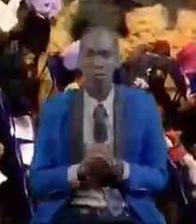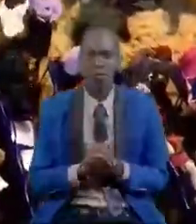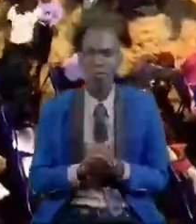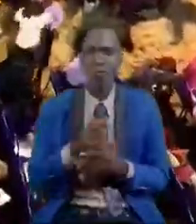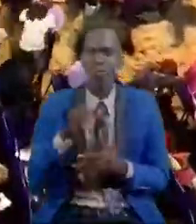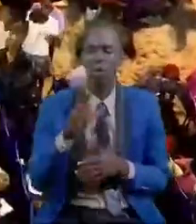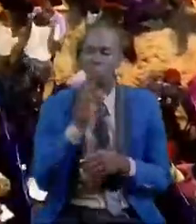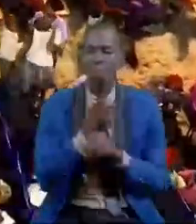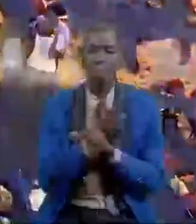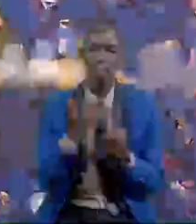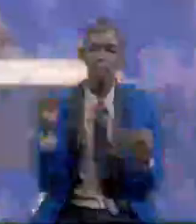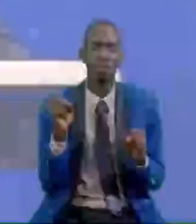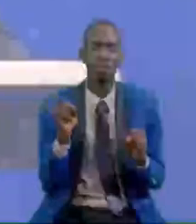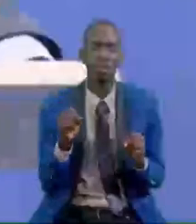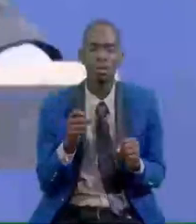Tu es sauvé.